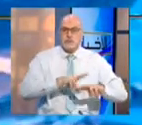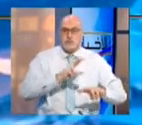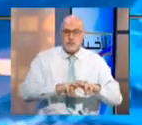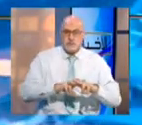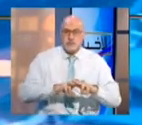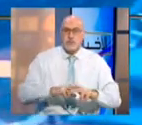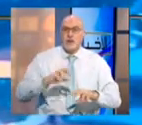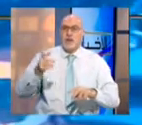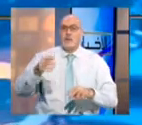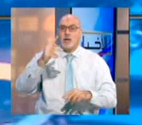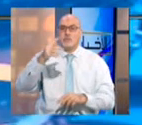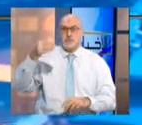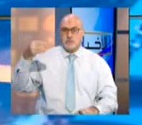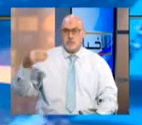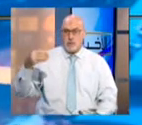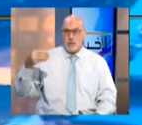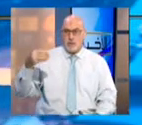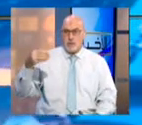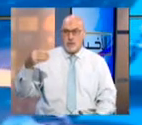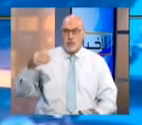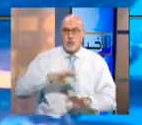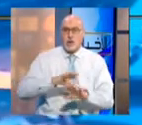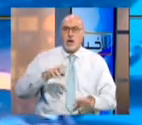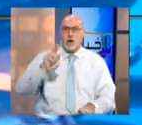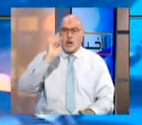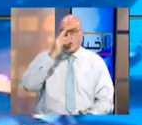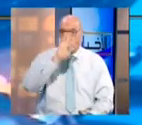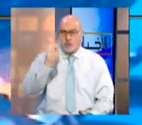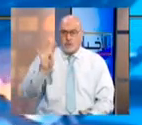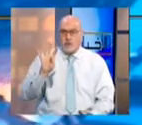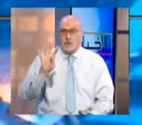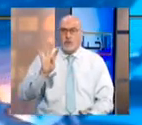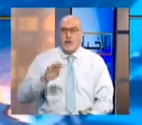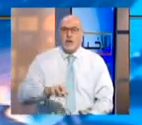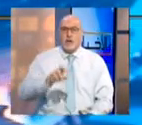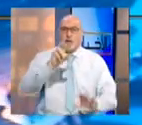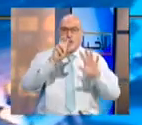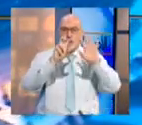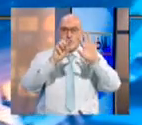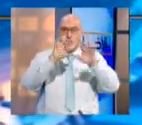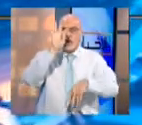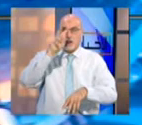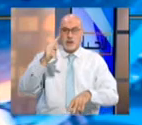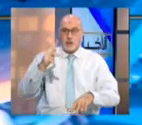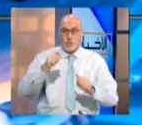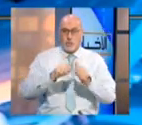تسمسيلة وخميس مليانة بولاية عين الدفلة على مسافة 84